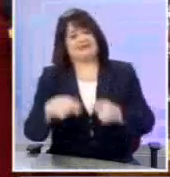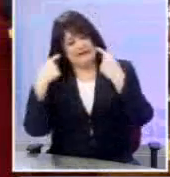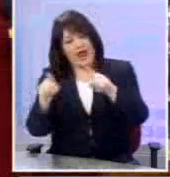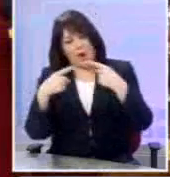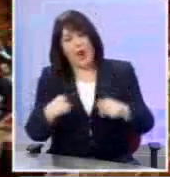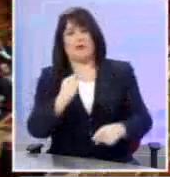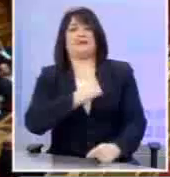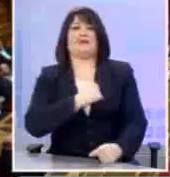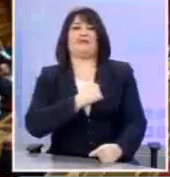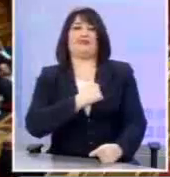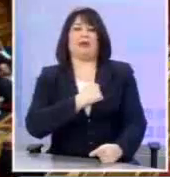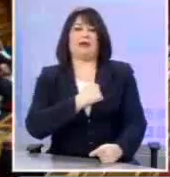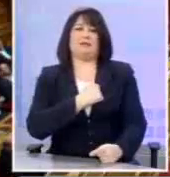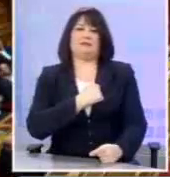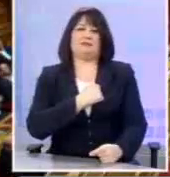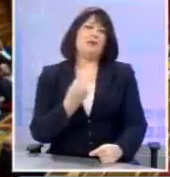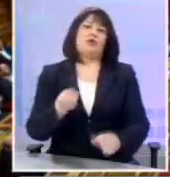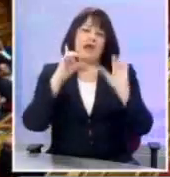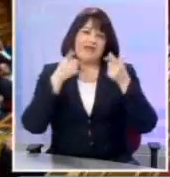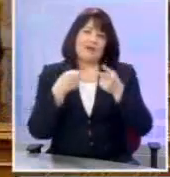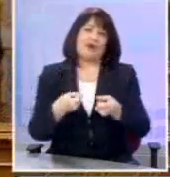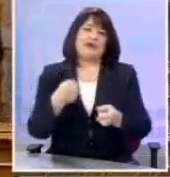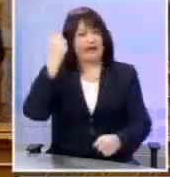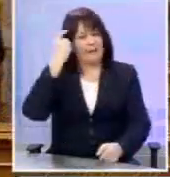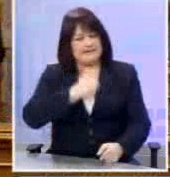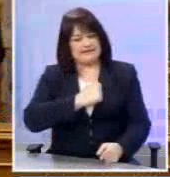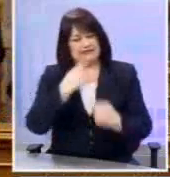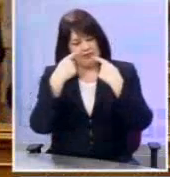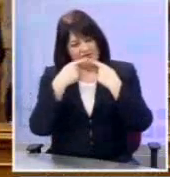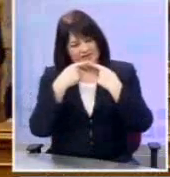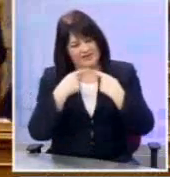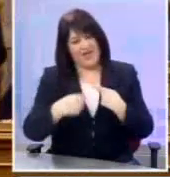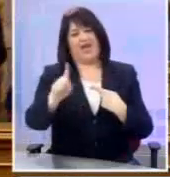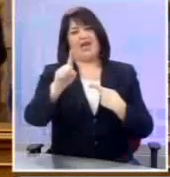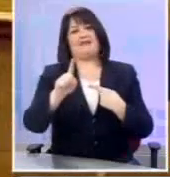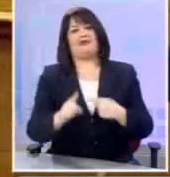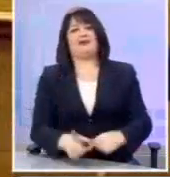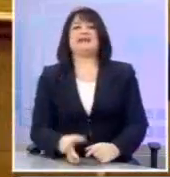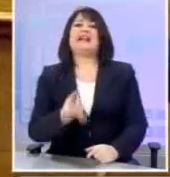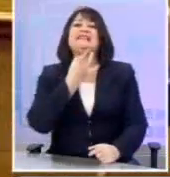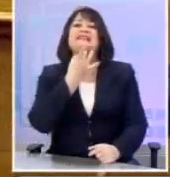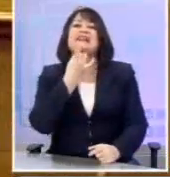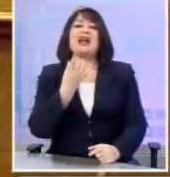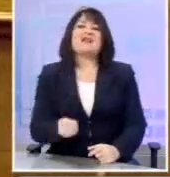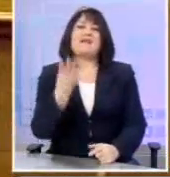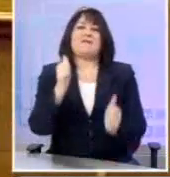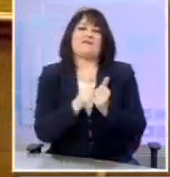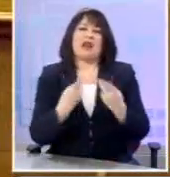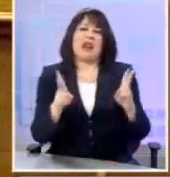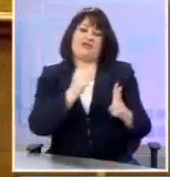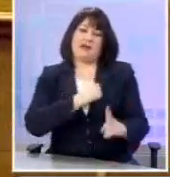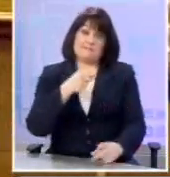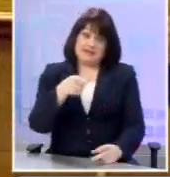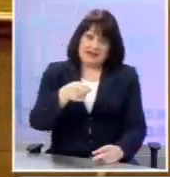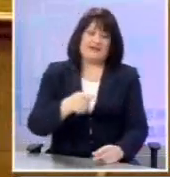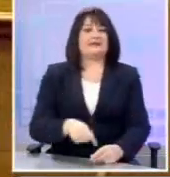γραμμές. Αυτές είναι οι διαφορές ιδεολογικές που μας χωρίζουν με τις σκληρά νεοφιλελεύθερες απόψεις που